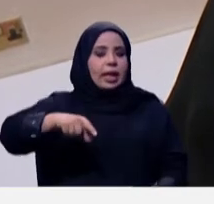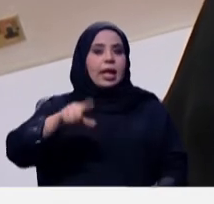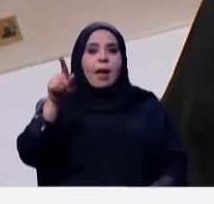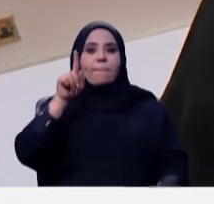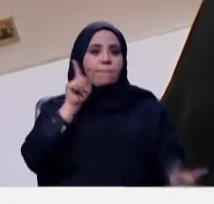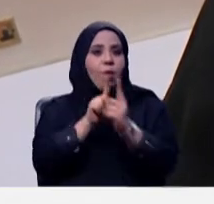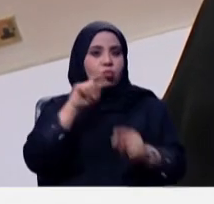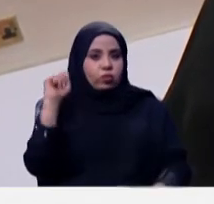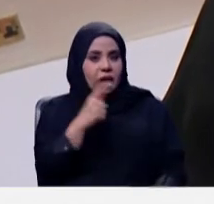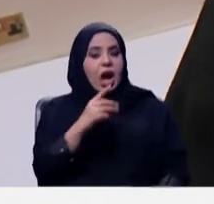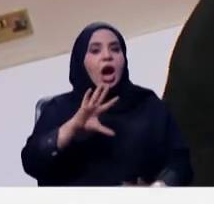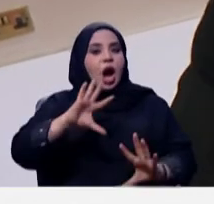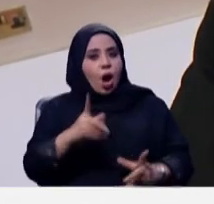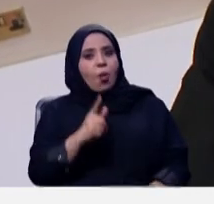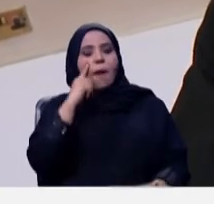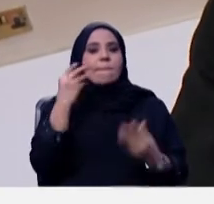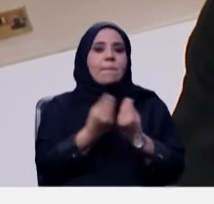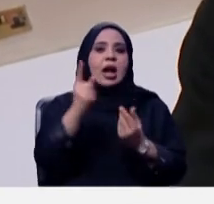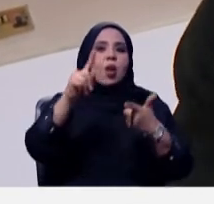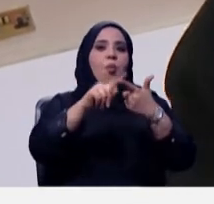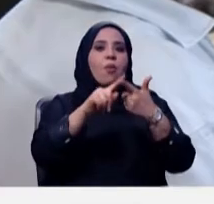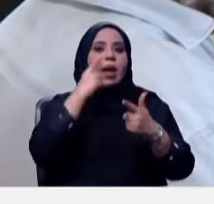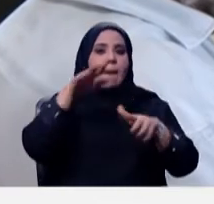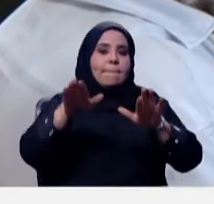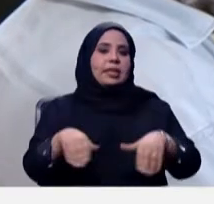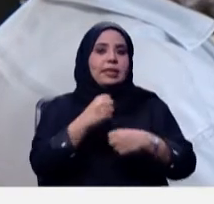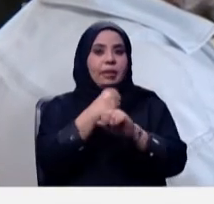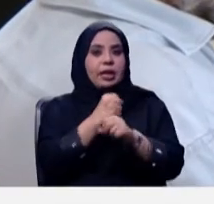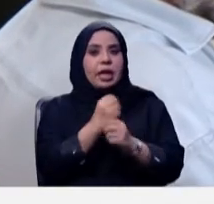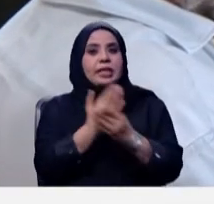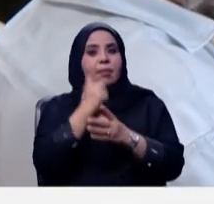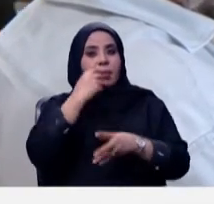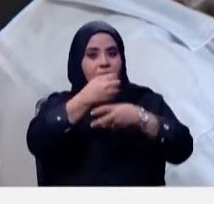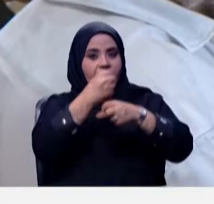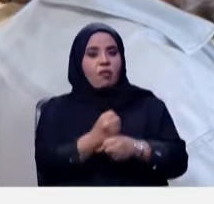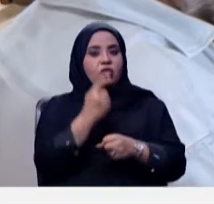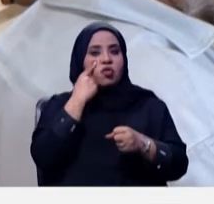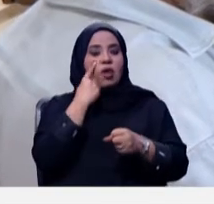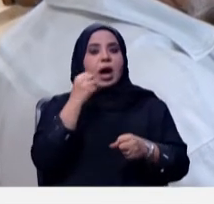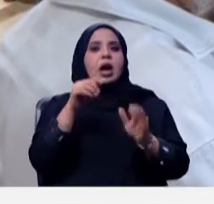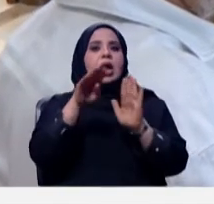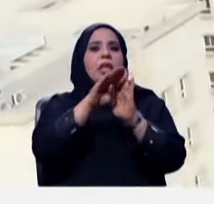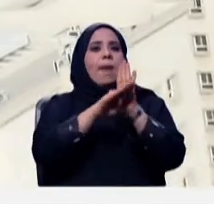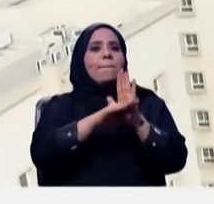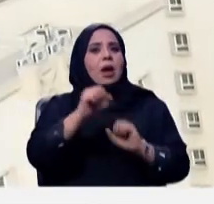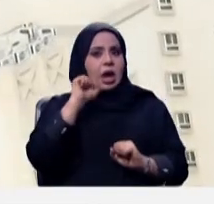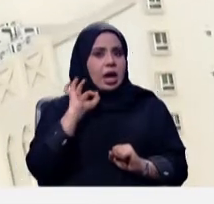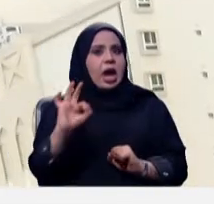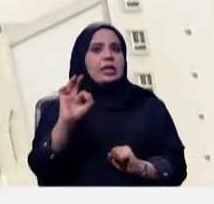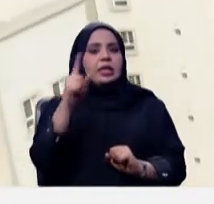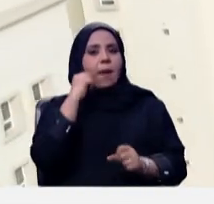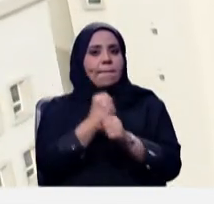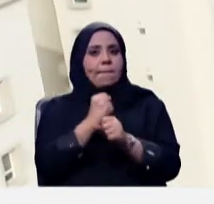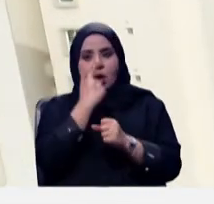المواطنين بصفة مباشرة أو ممثليهم في المجالس البلدية، في إطار الحفاظ على ضوابط العمل الخدمي الحكومي،